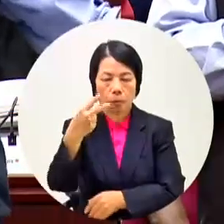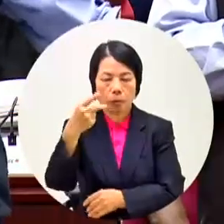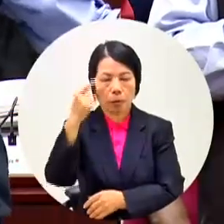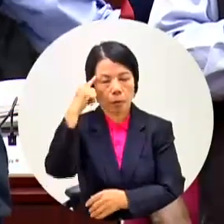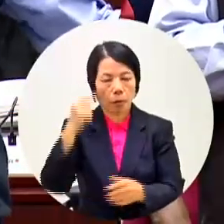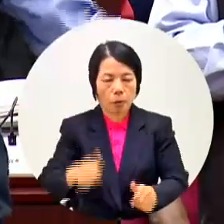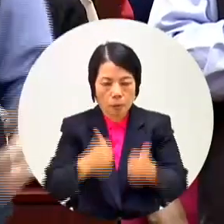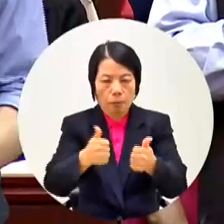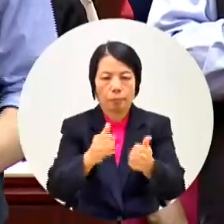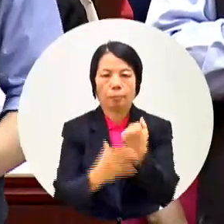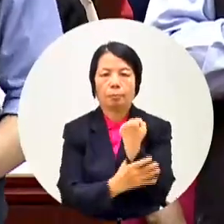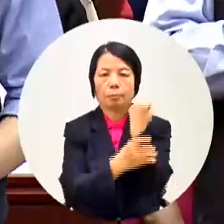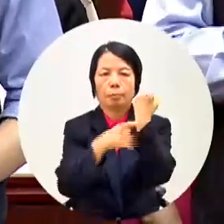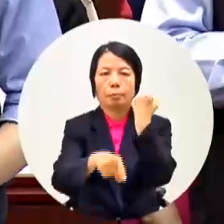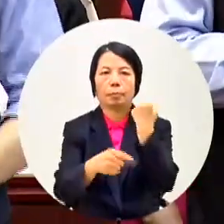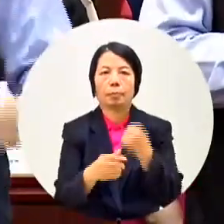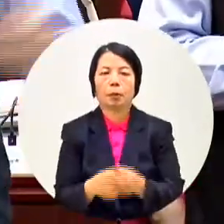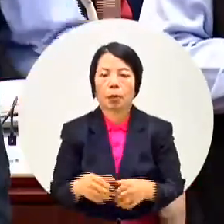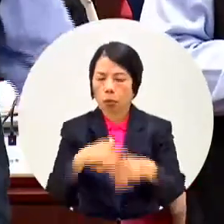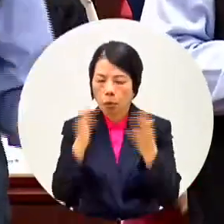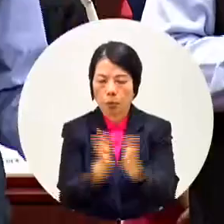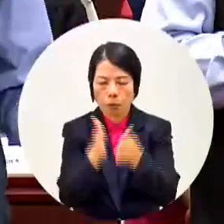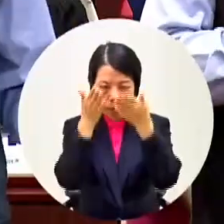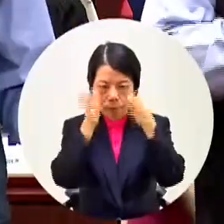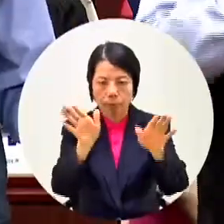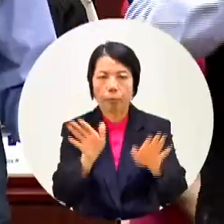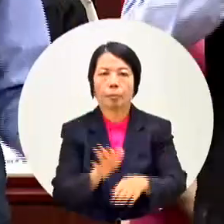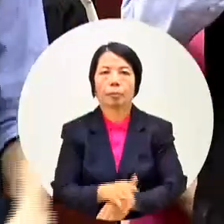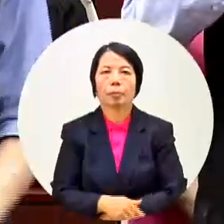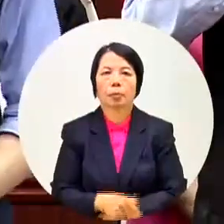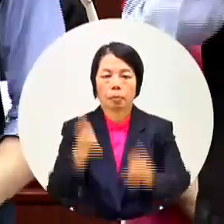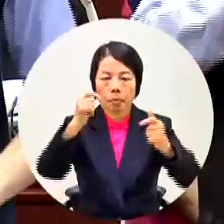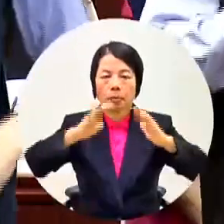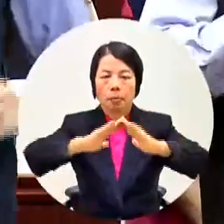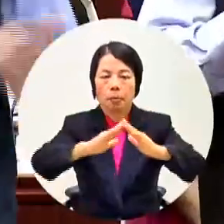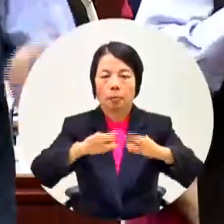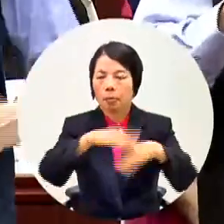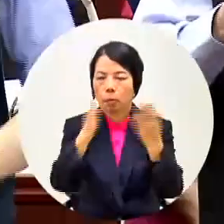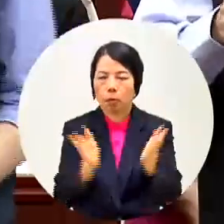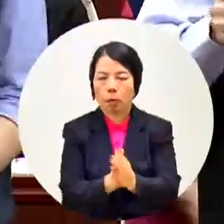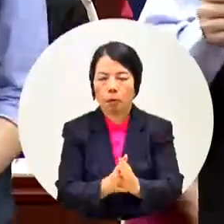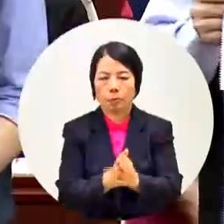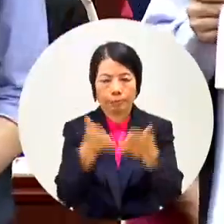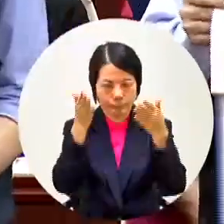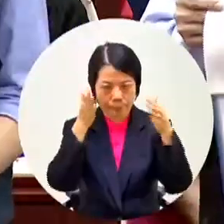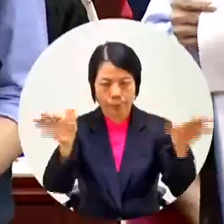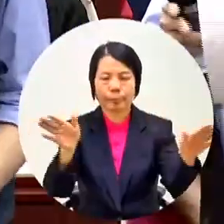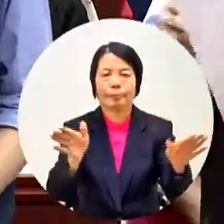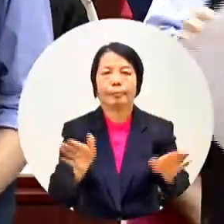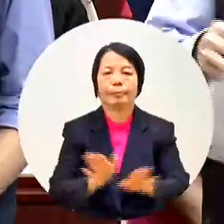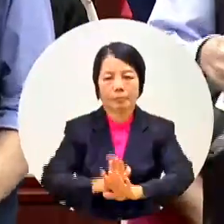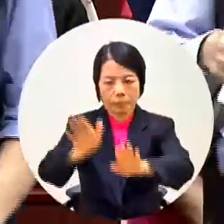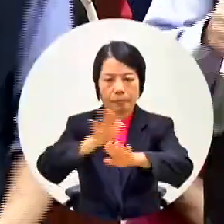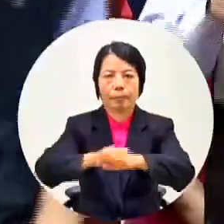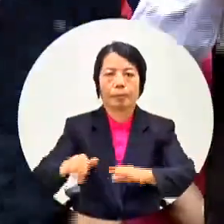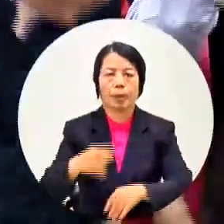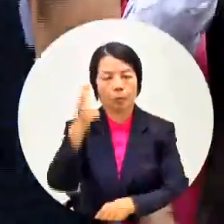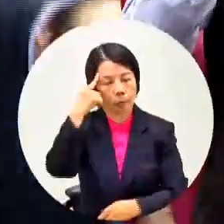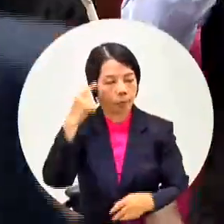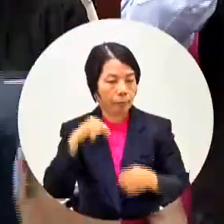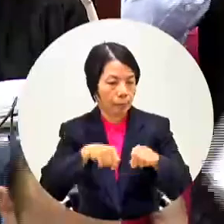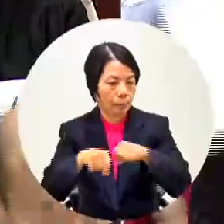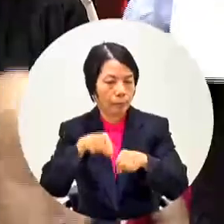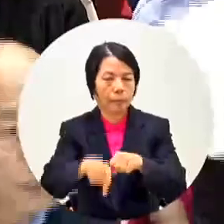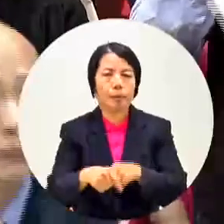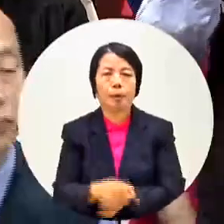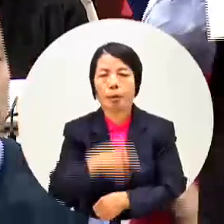开了，整个高雄的未来就全部都打开了。所以我这个想法跟黄少廷议员是一样的，哎，